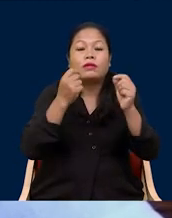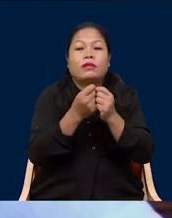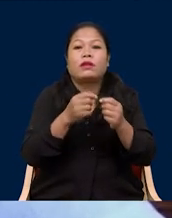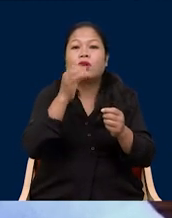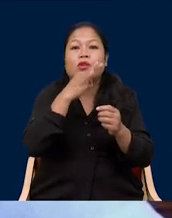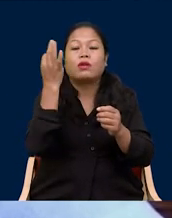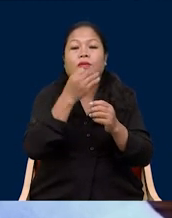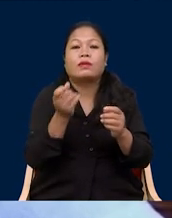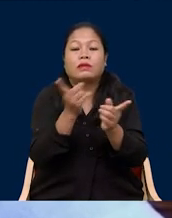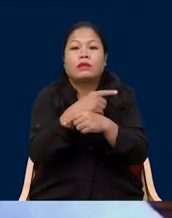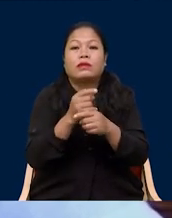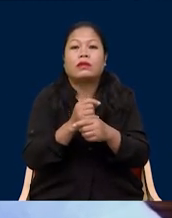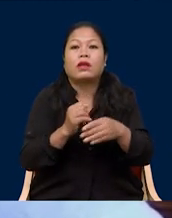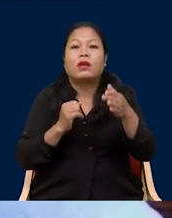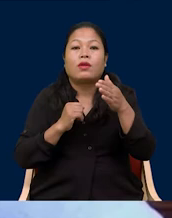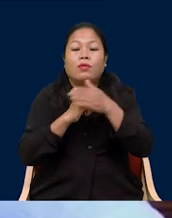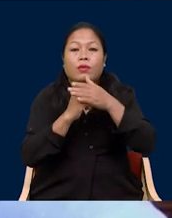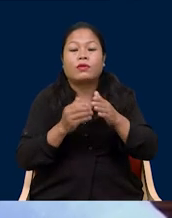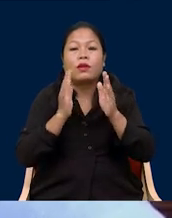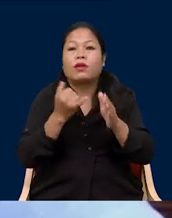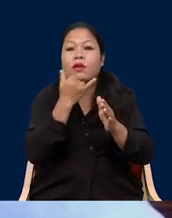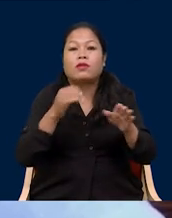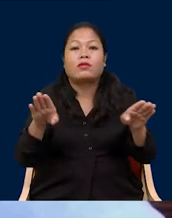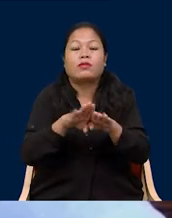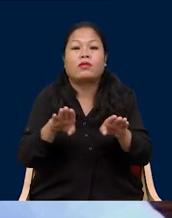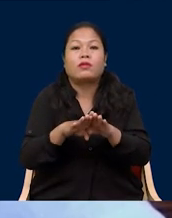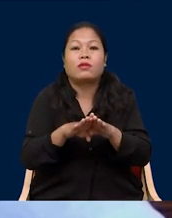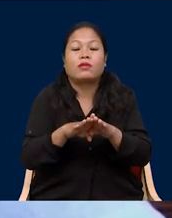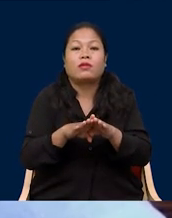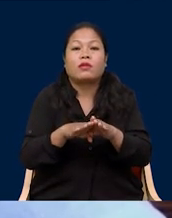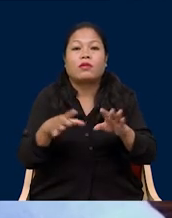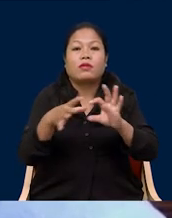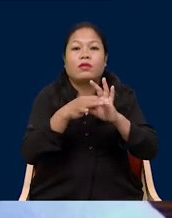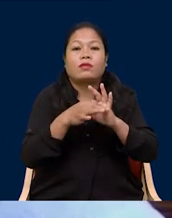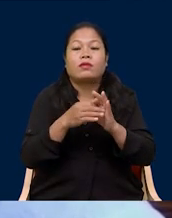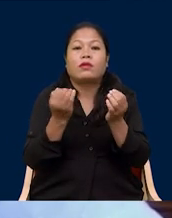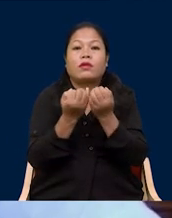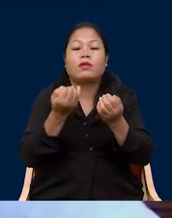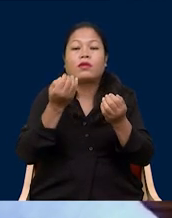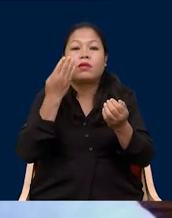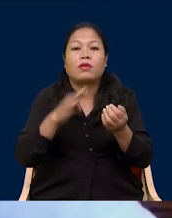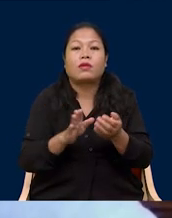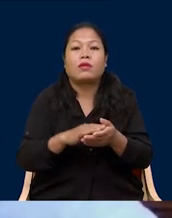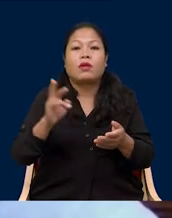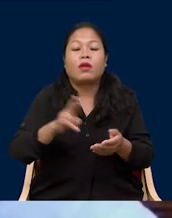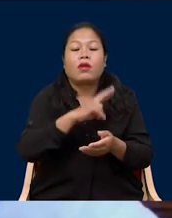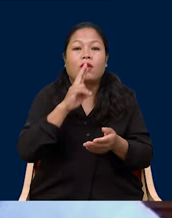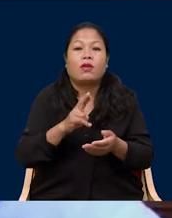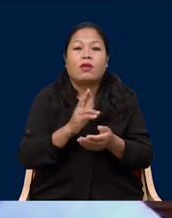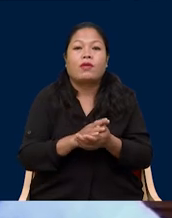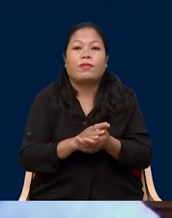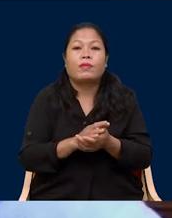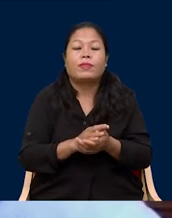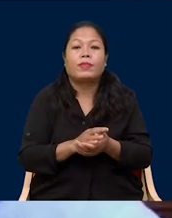चाहिँ जलवायु परिवर्तनलाई चाहिँ आफ्नो मूलधारमा लिएर पनि लैङ्गिक समानता पनि त्यससँग निहित रहेर चाहिँ त्यसमा चाहिँ गर्नुपर्ने चाहिँ हुन्छ।